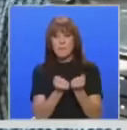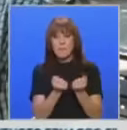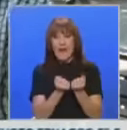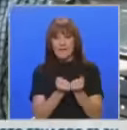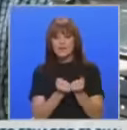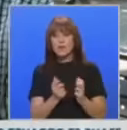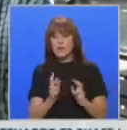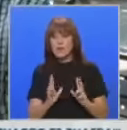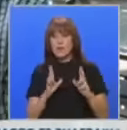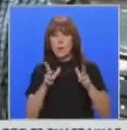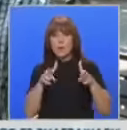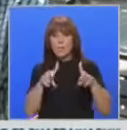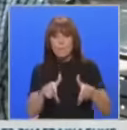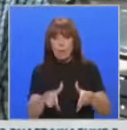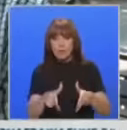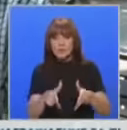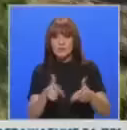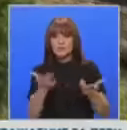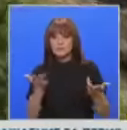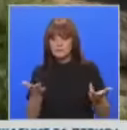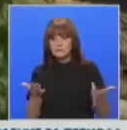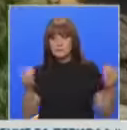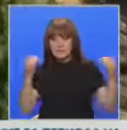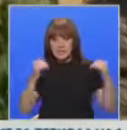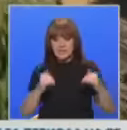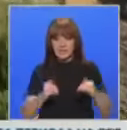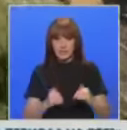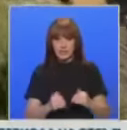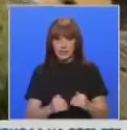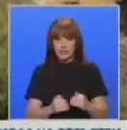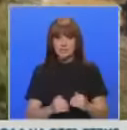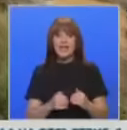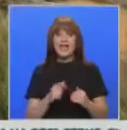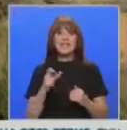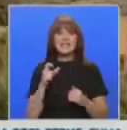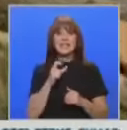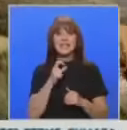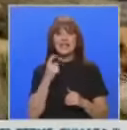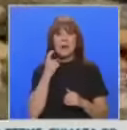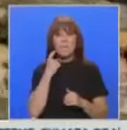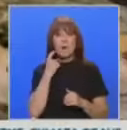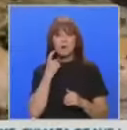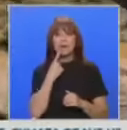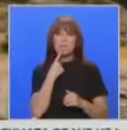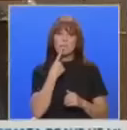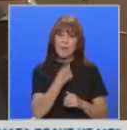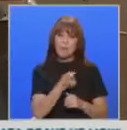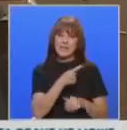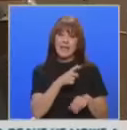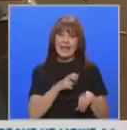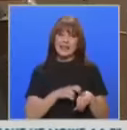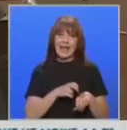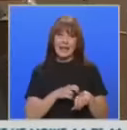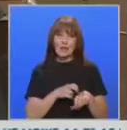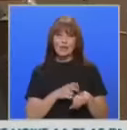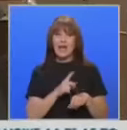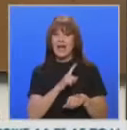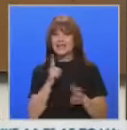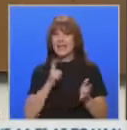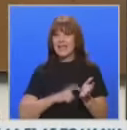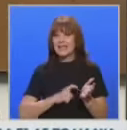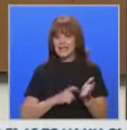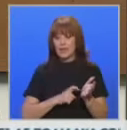и моста от гравитацията се слича. Депутата от Има такъв народ Станислав Богдански попита премиера Денков. Поради незаконно